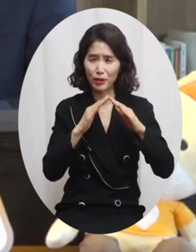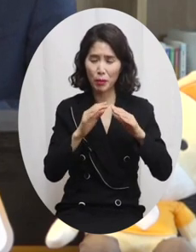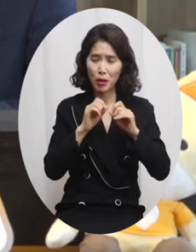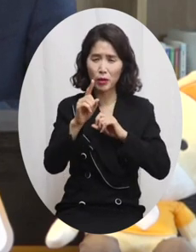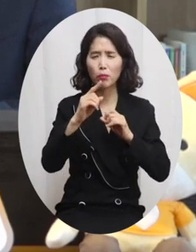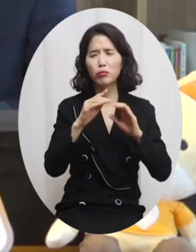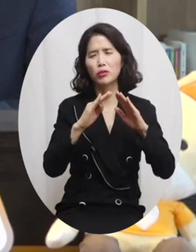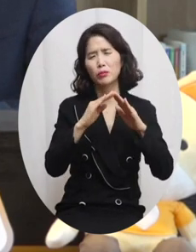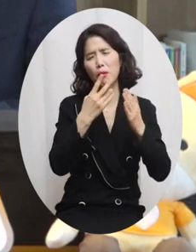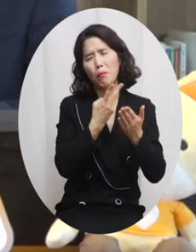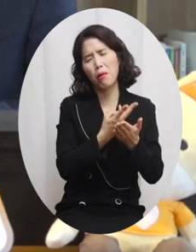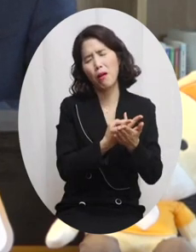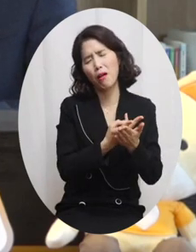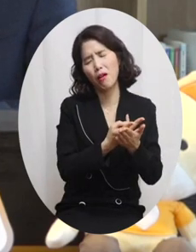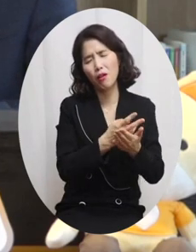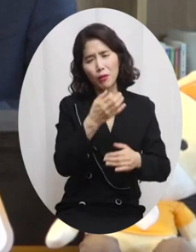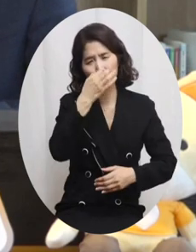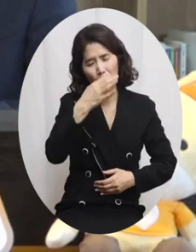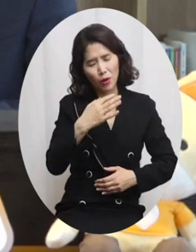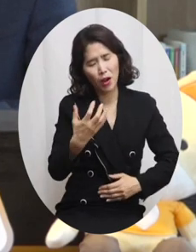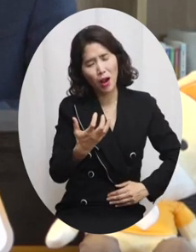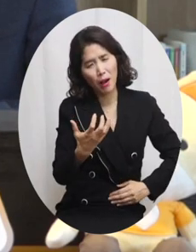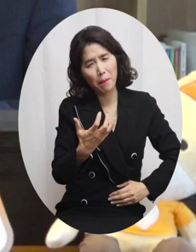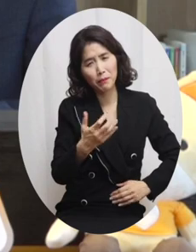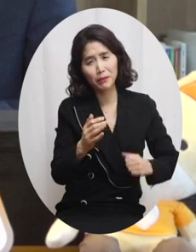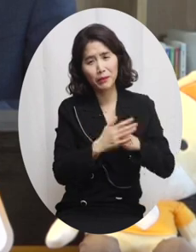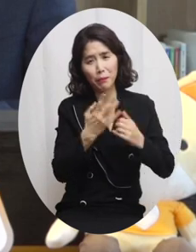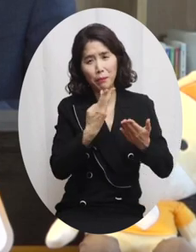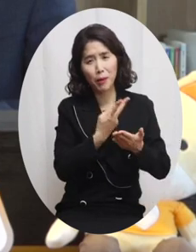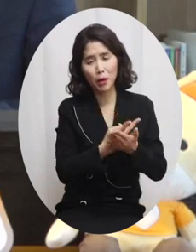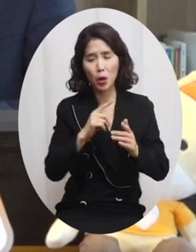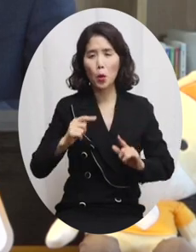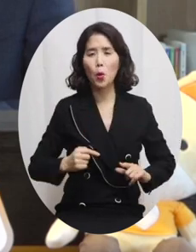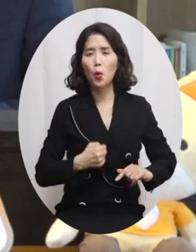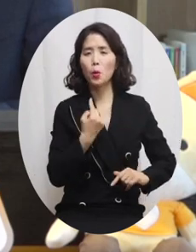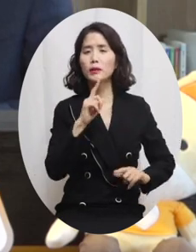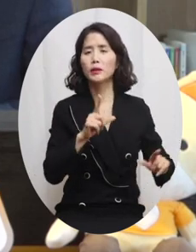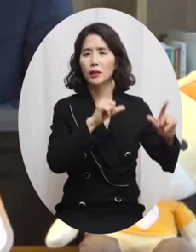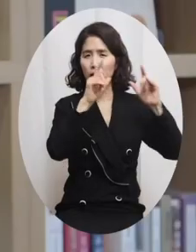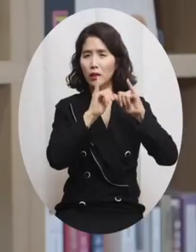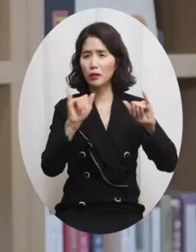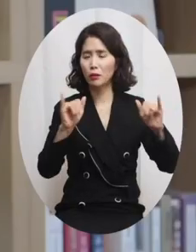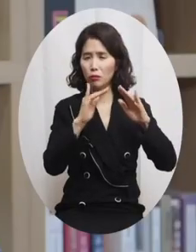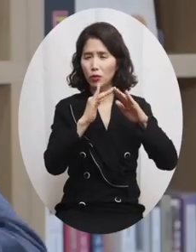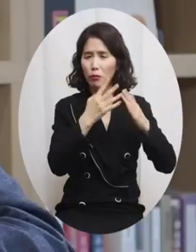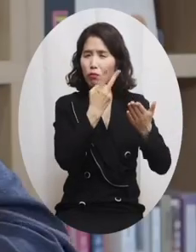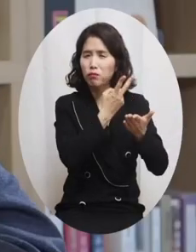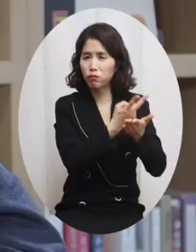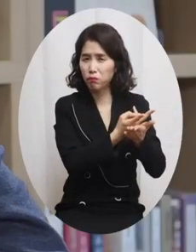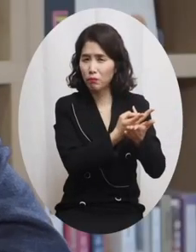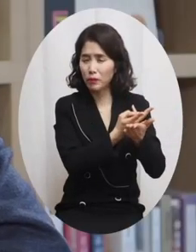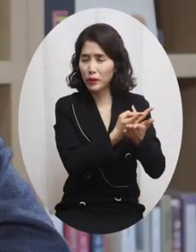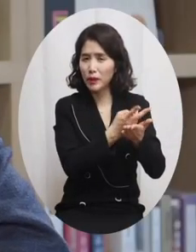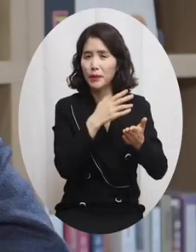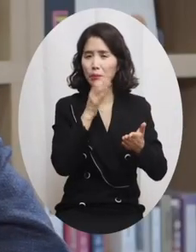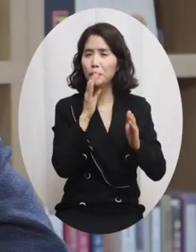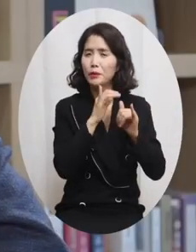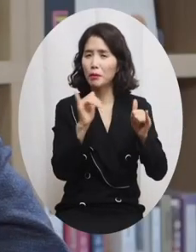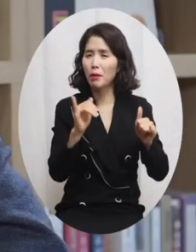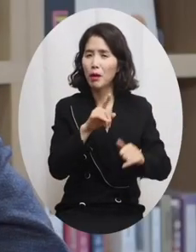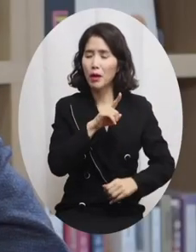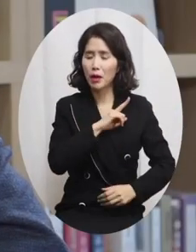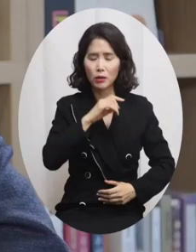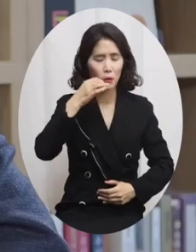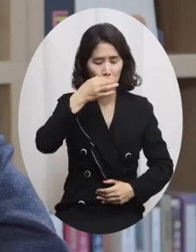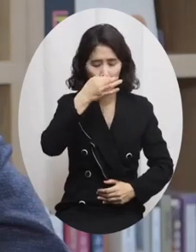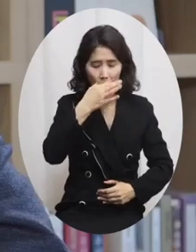누워 계세요. 네. 그리고 그 어떻게 보면 혼자 사시는 분들도 네. 많으시고 그래서 이분들한테 제일 어려운